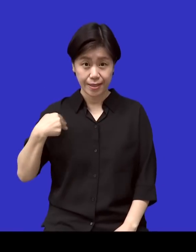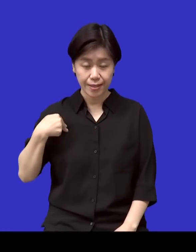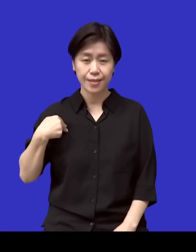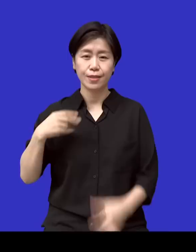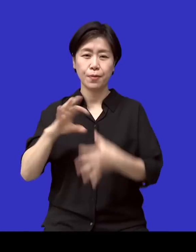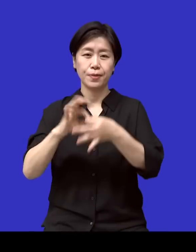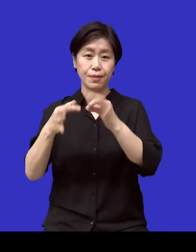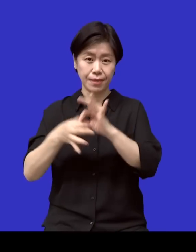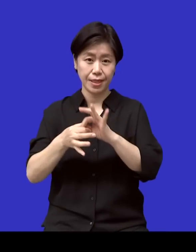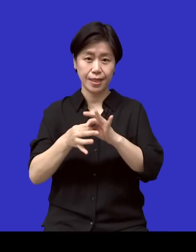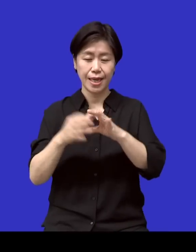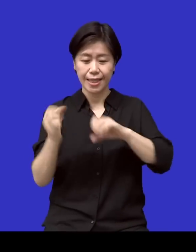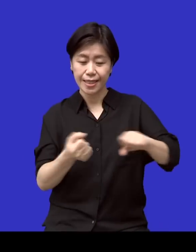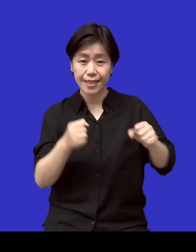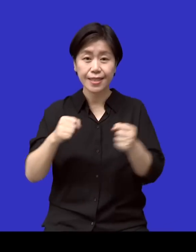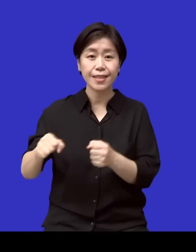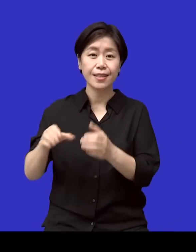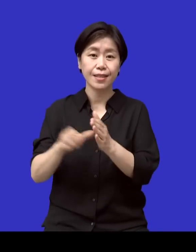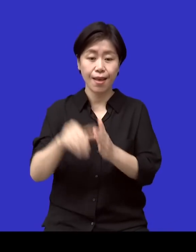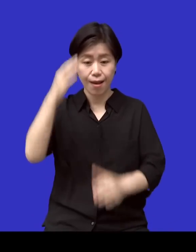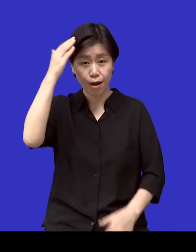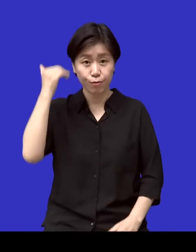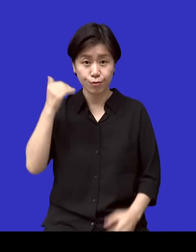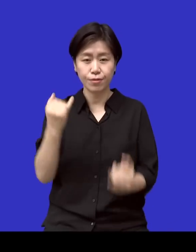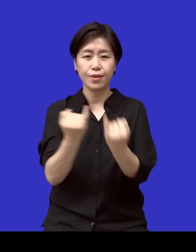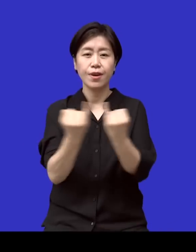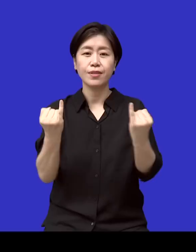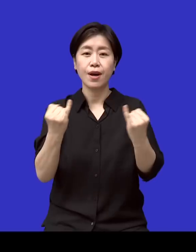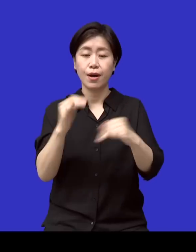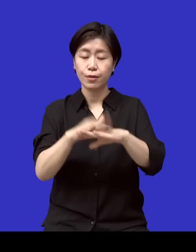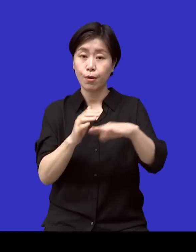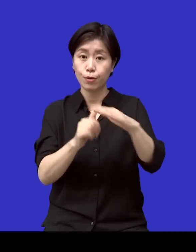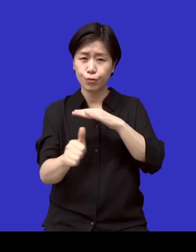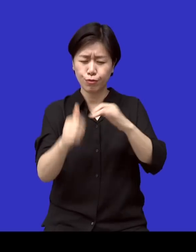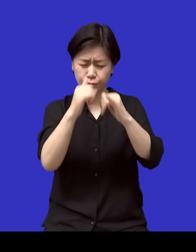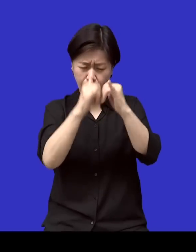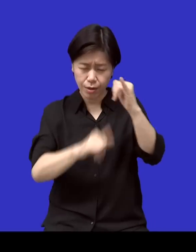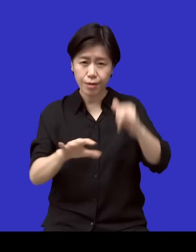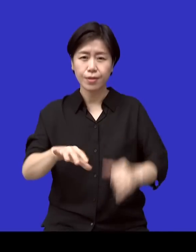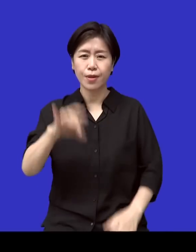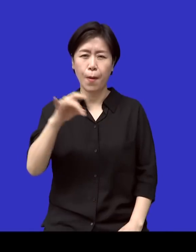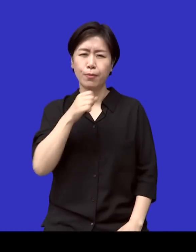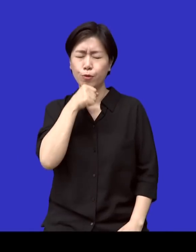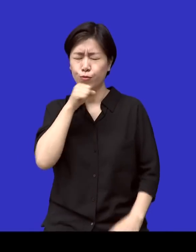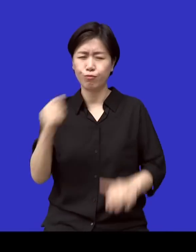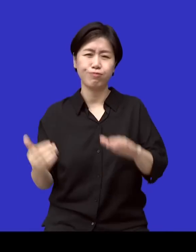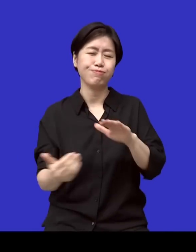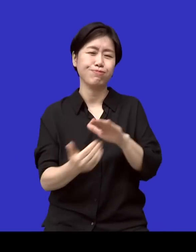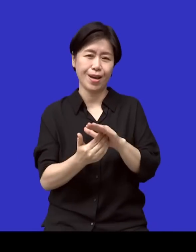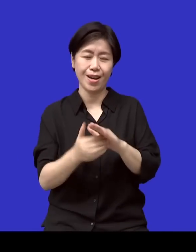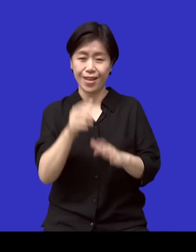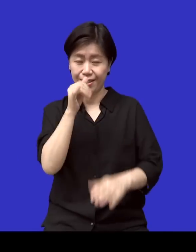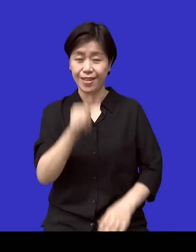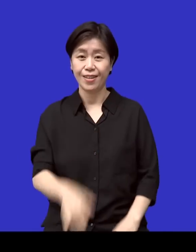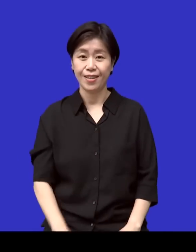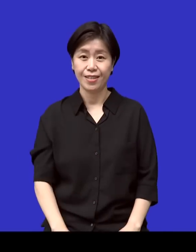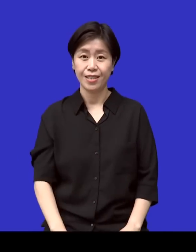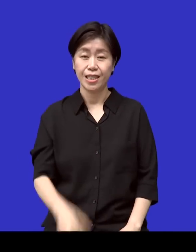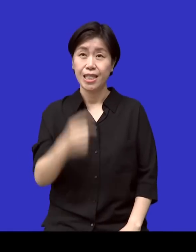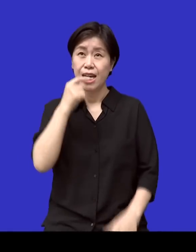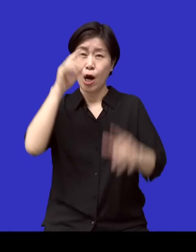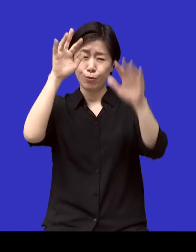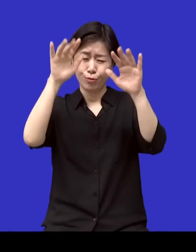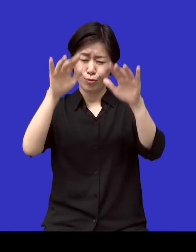스키 종목에서 한국 여자 선수로서 최고의 성적을 기록하신 분이라고 합니다. 하얀 설원을 가르면서 내려오는 그 모습